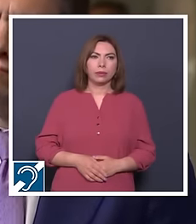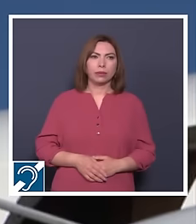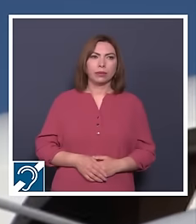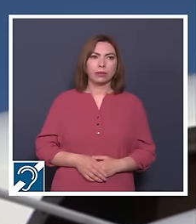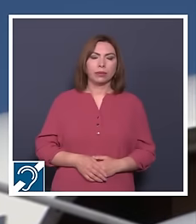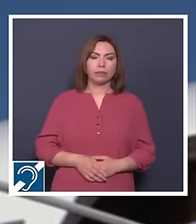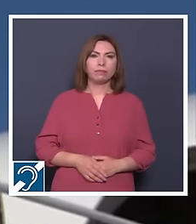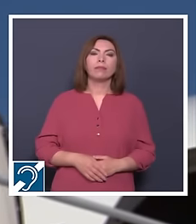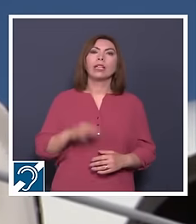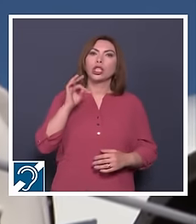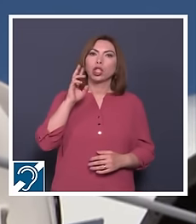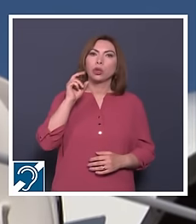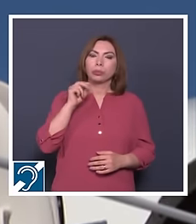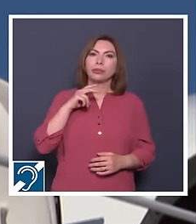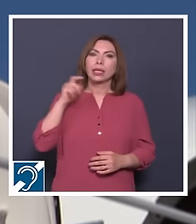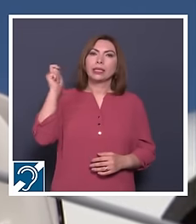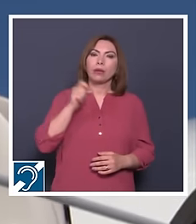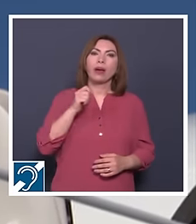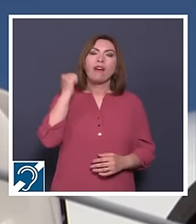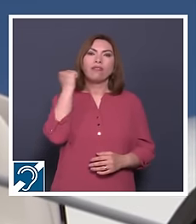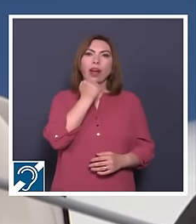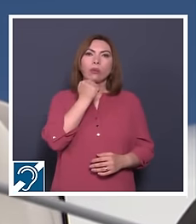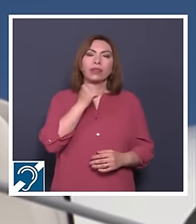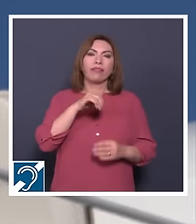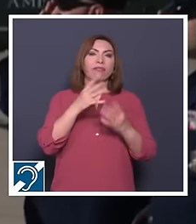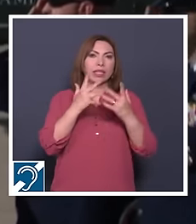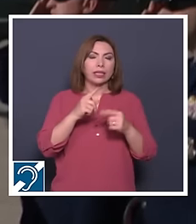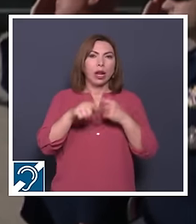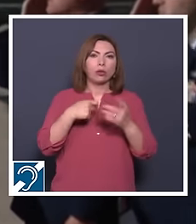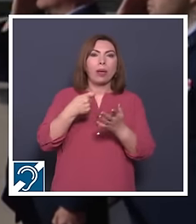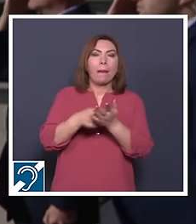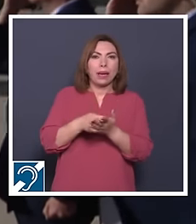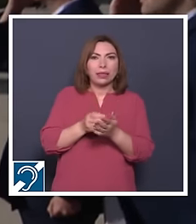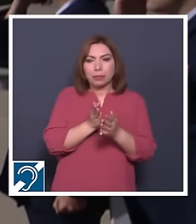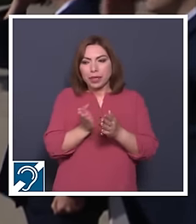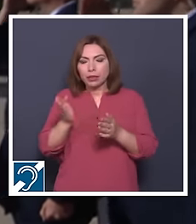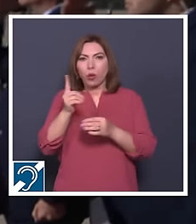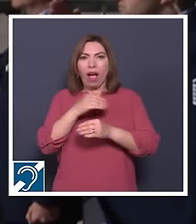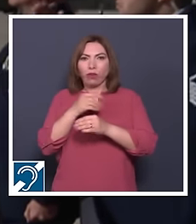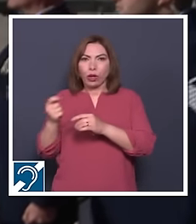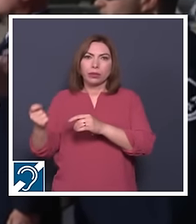stuck. Donald Trump este acuzat de fraudă fiscală după ce a plătit, prin intermediul unui avocat,